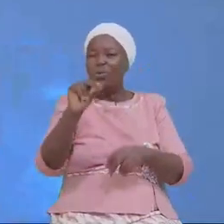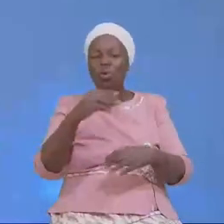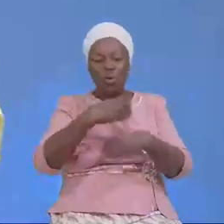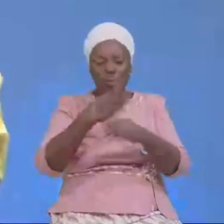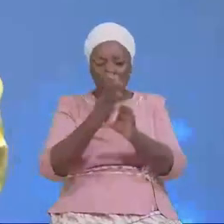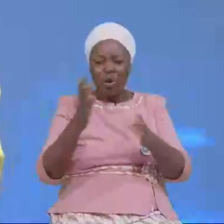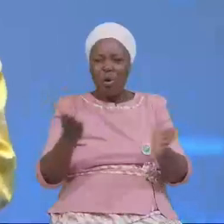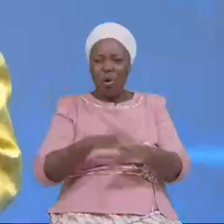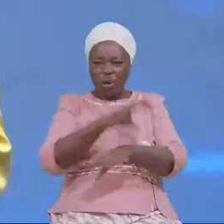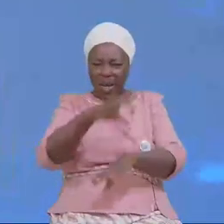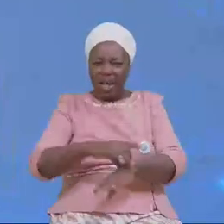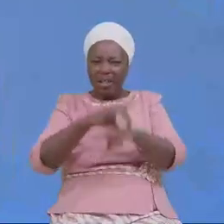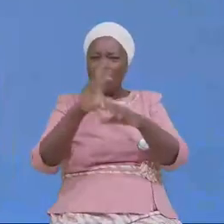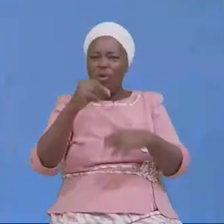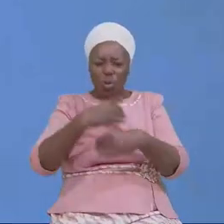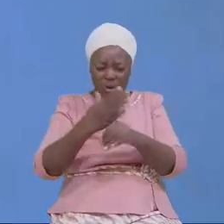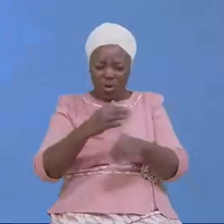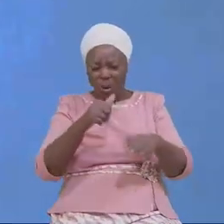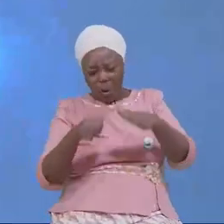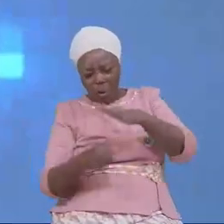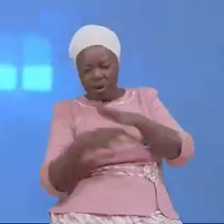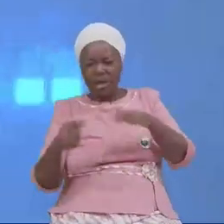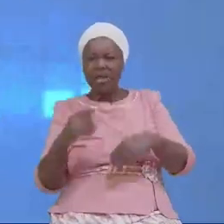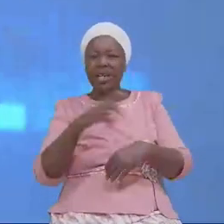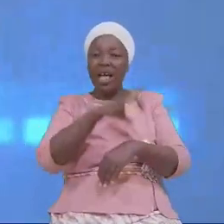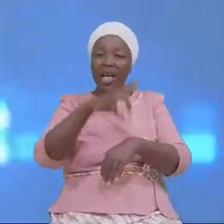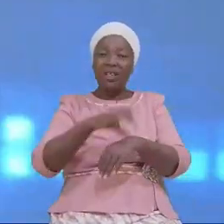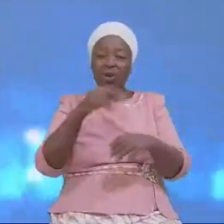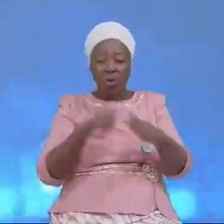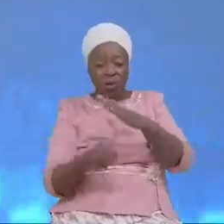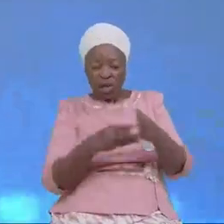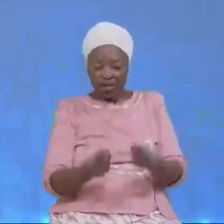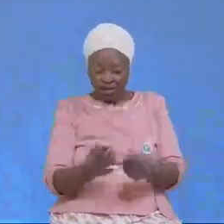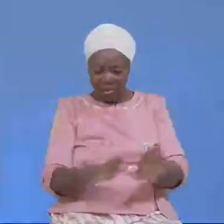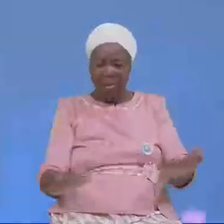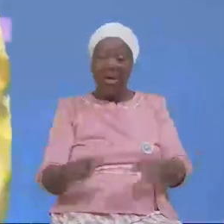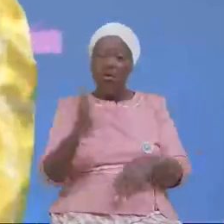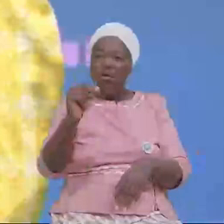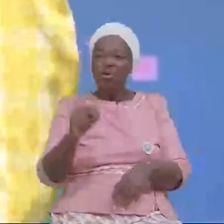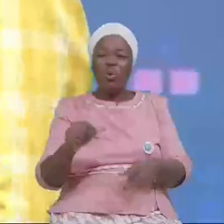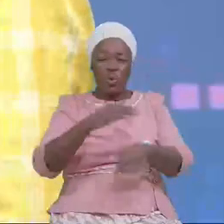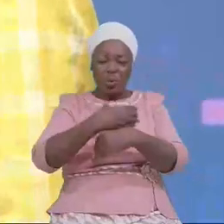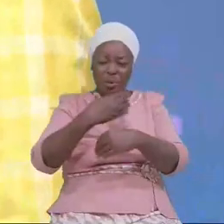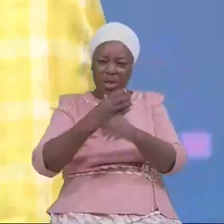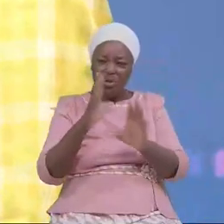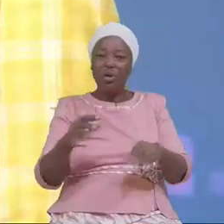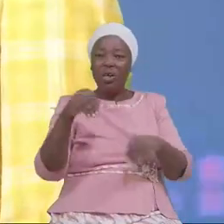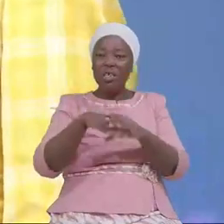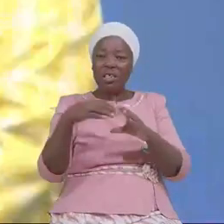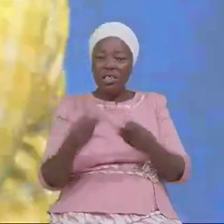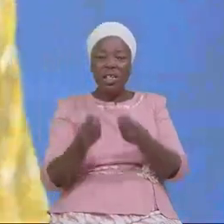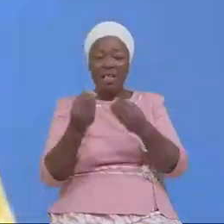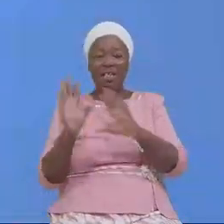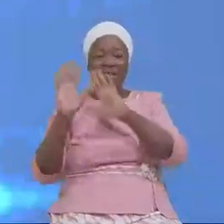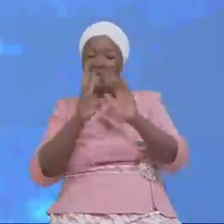aucune créature sous le ciel, sous le sol, aucune créature dans la mer,